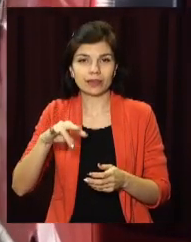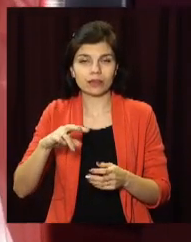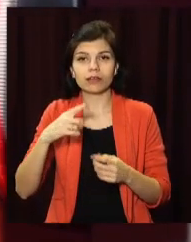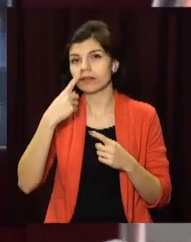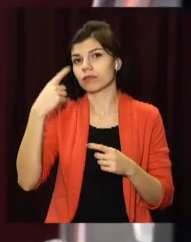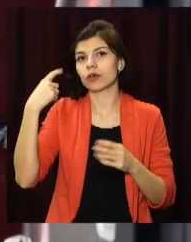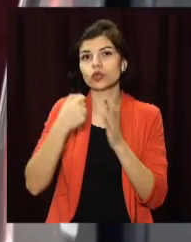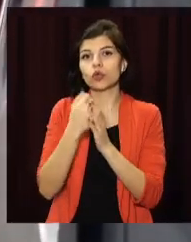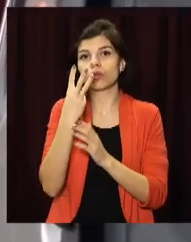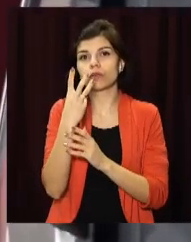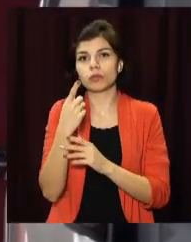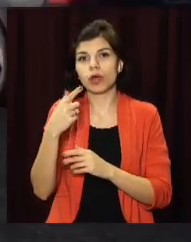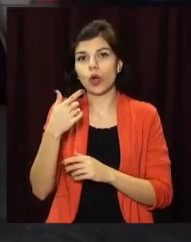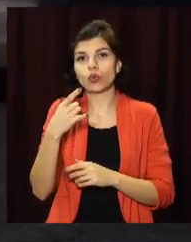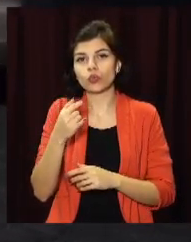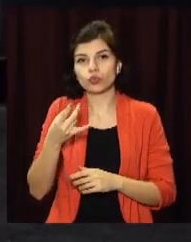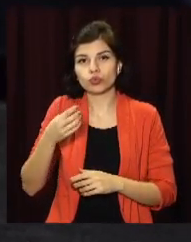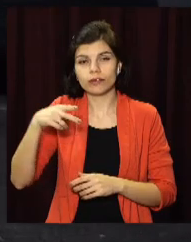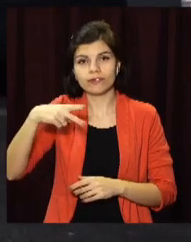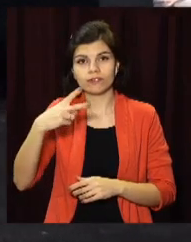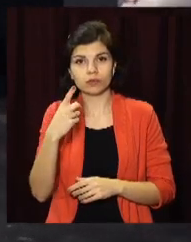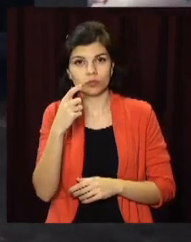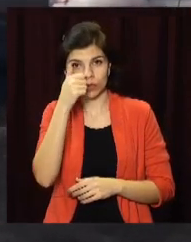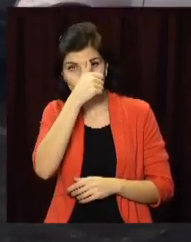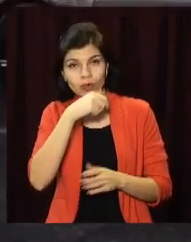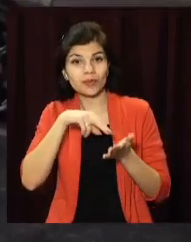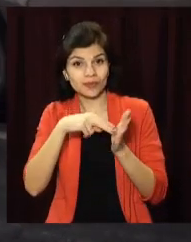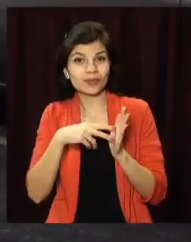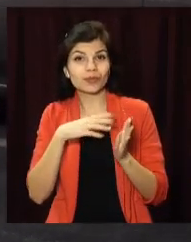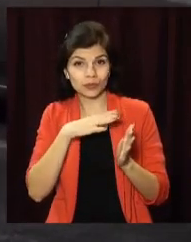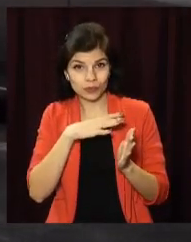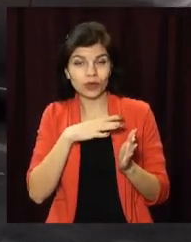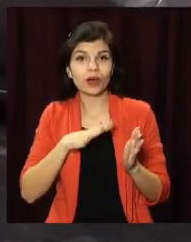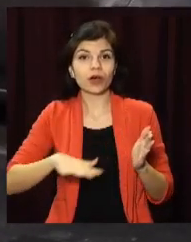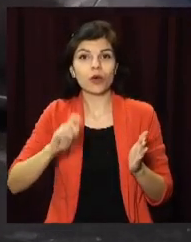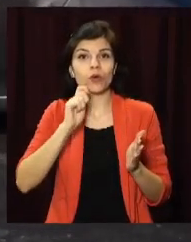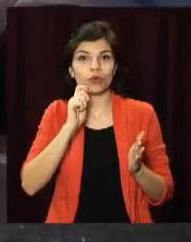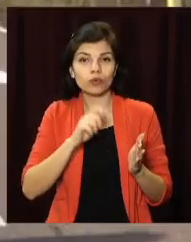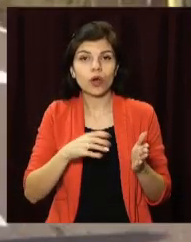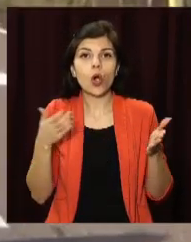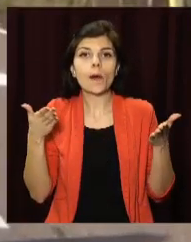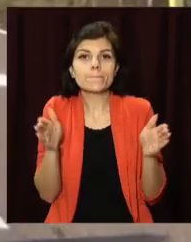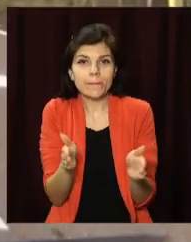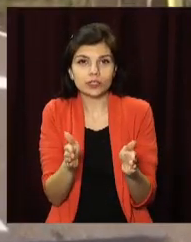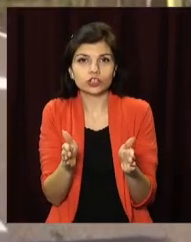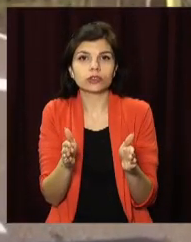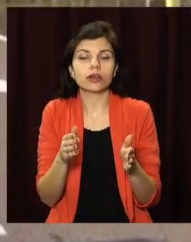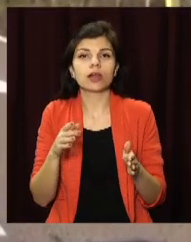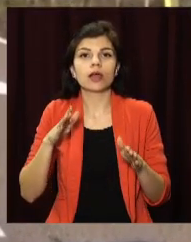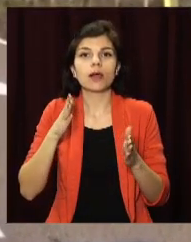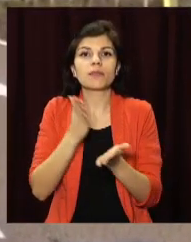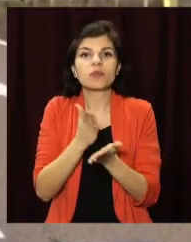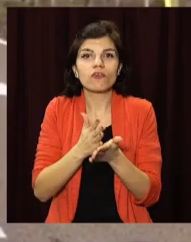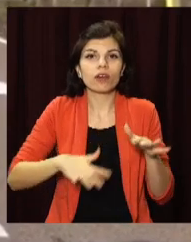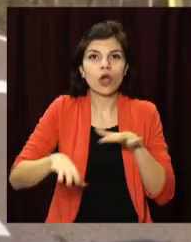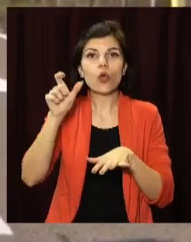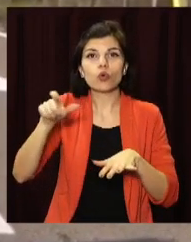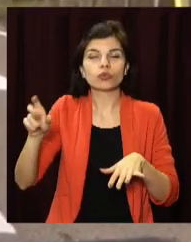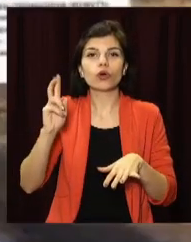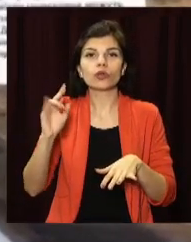до 31 грудня 2021 року на території нашої країни діятимуть обмеження для перебування білорусів.